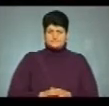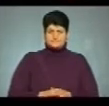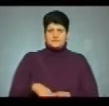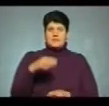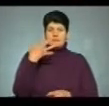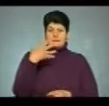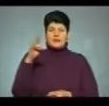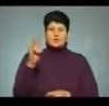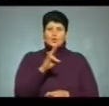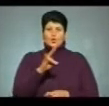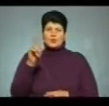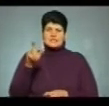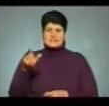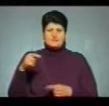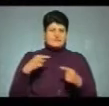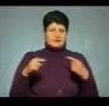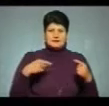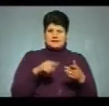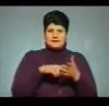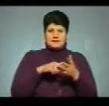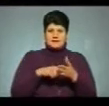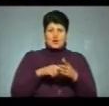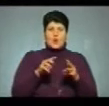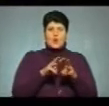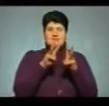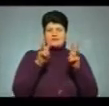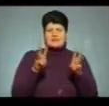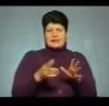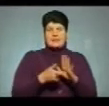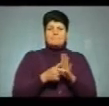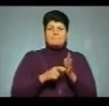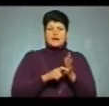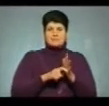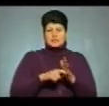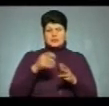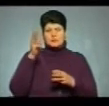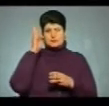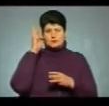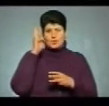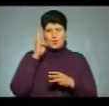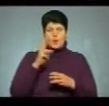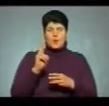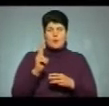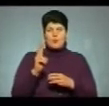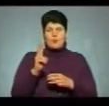П'ять отців різних конфесій освятили приміщення почесного консульства Угорщини в Тернополі та області.